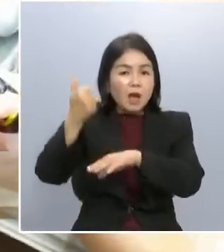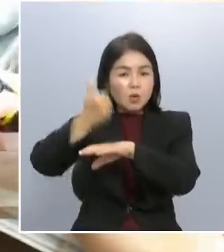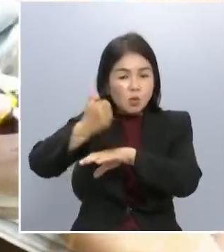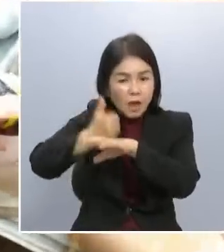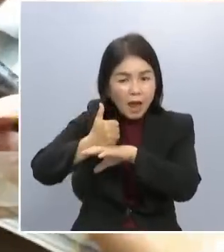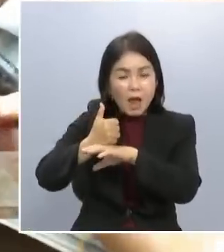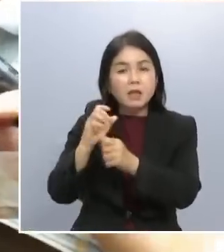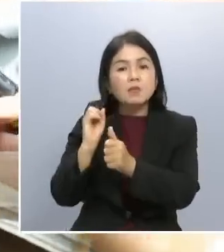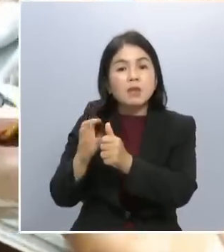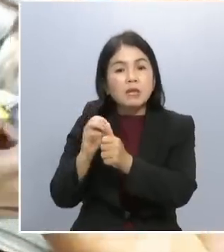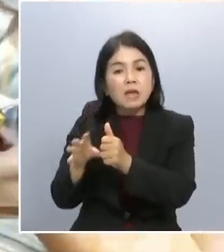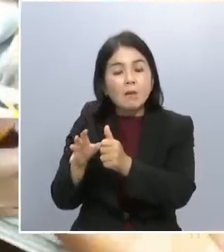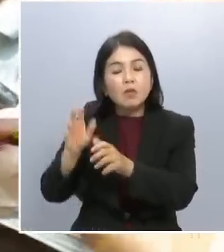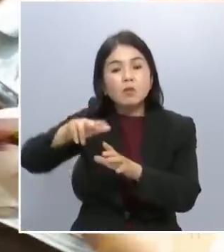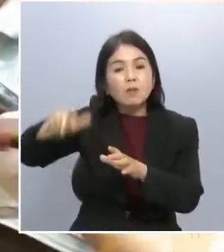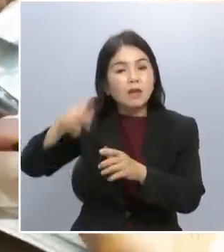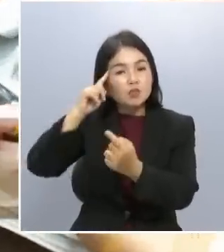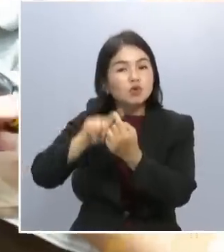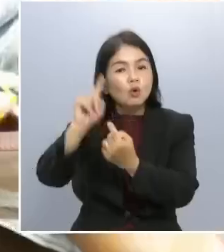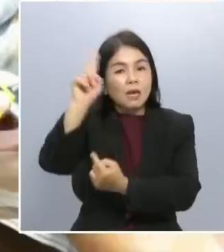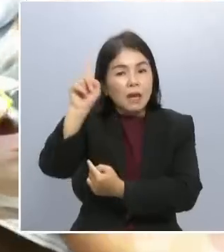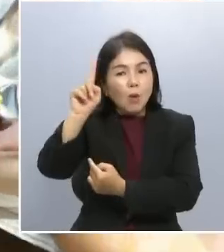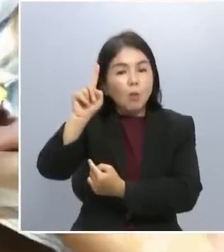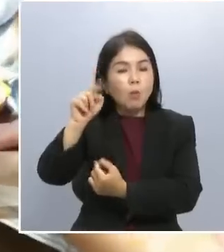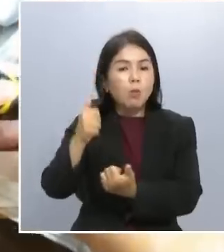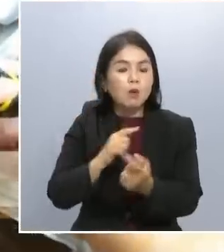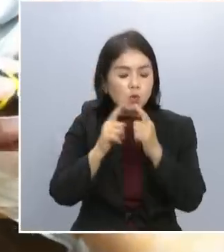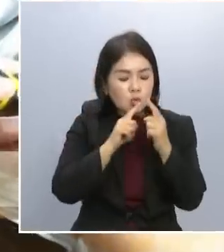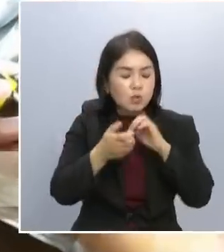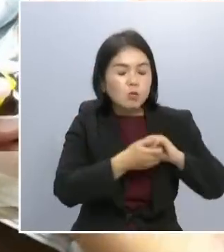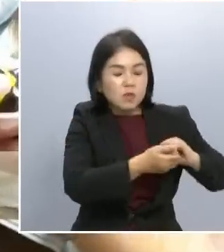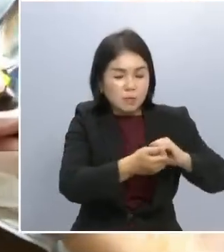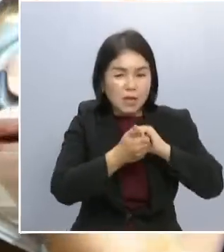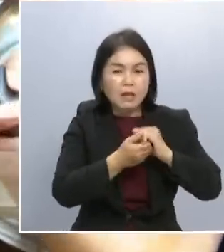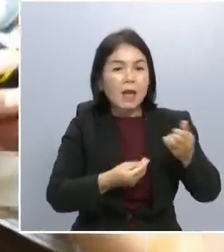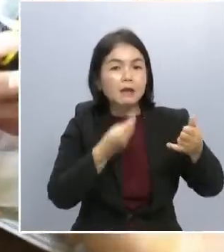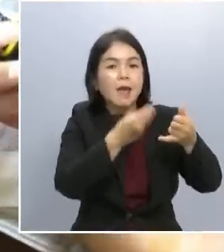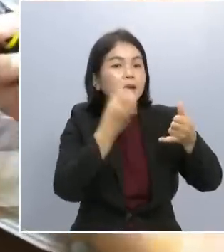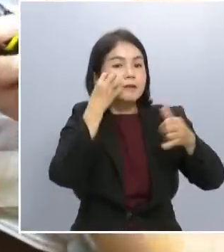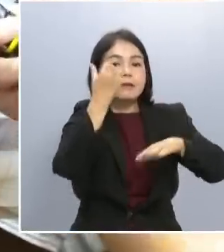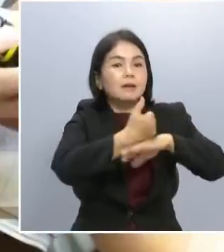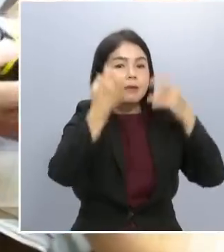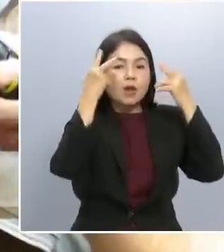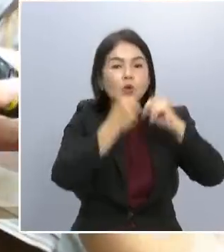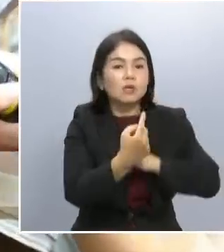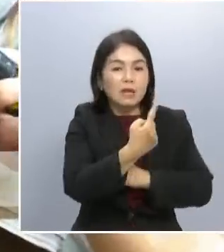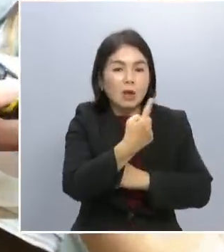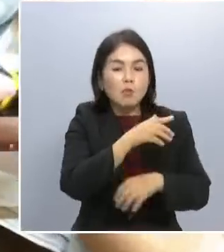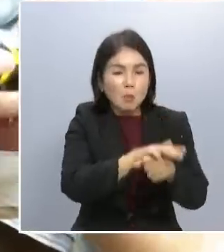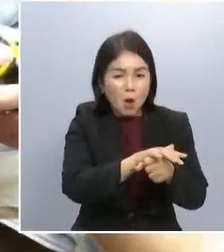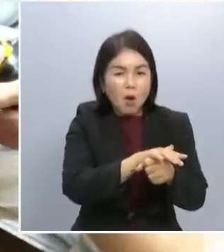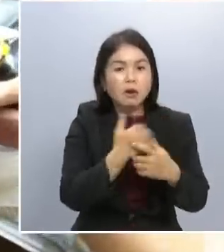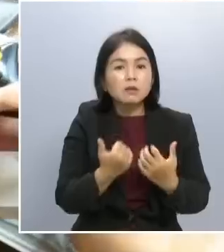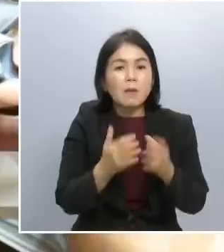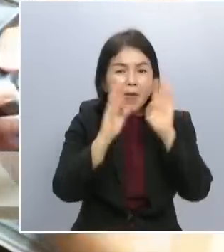ฐาพูดคือมีฉากทัศน์เดียวฉากทัศน์ที่ไปต่อด้วยกันและพิธาเป็นนายกรัฐมนตรีฉากทั